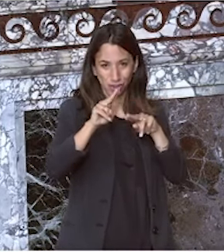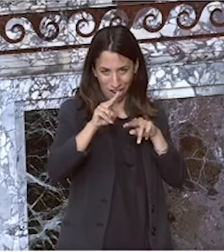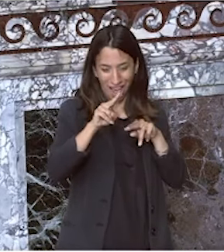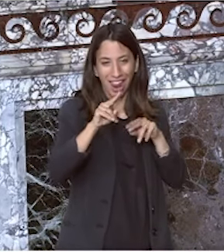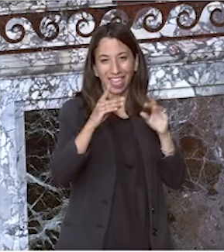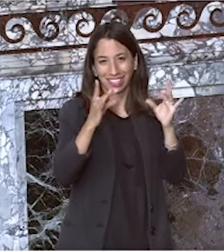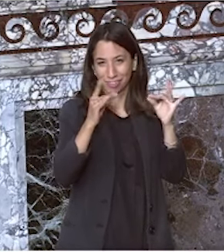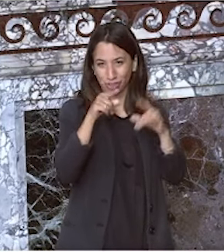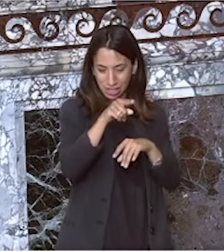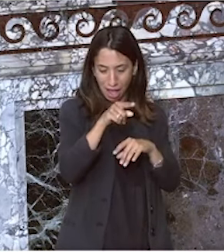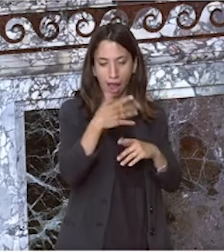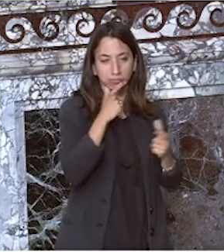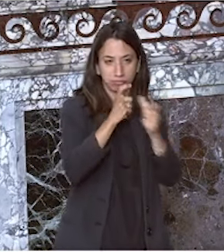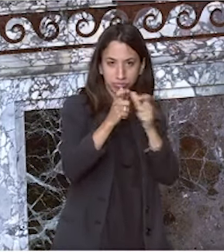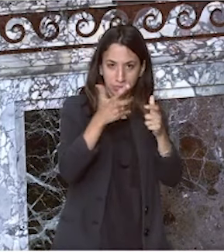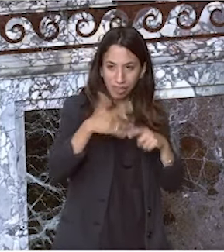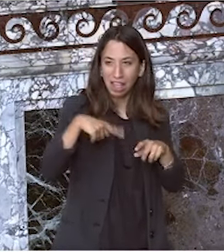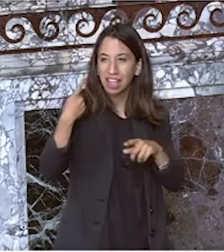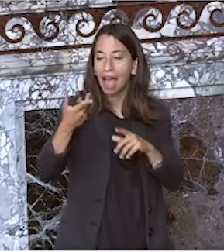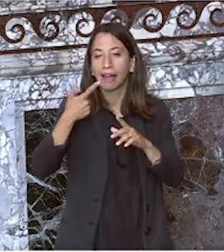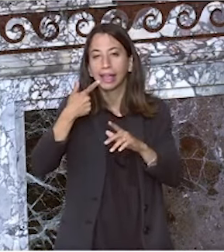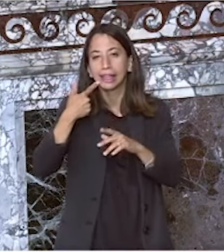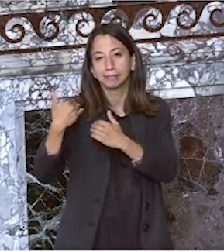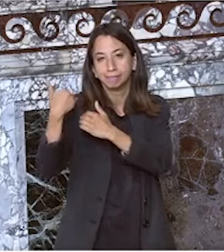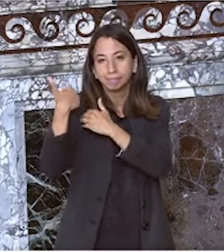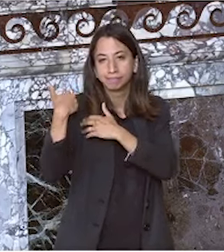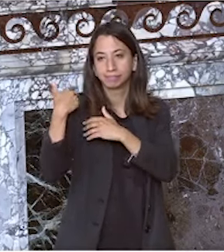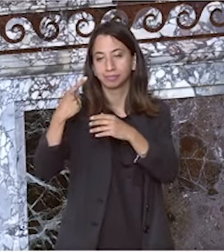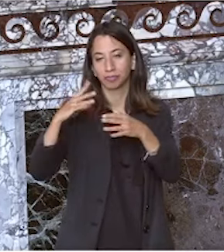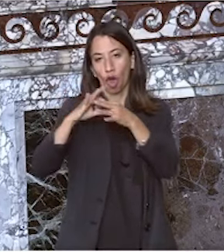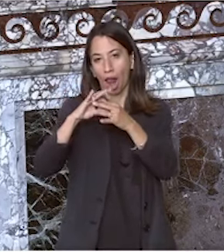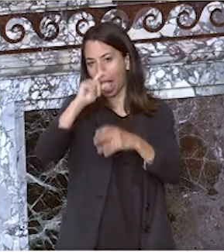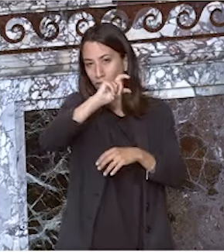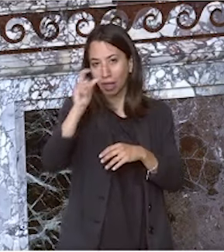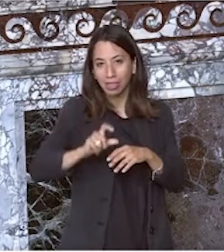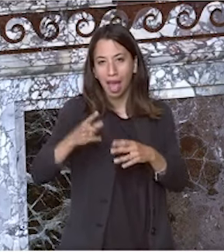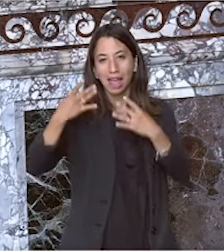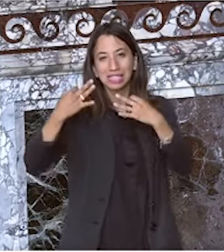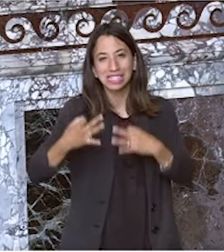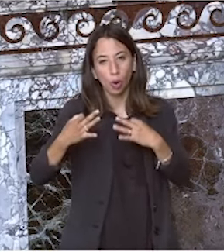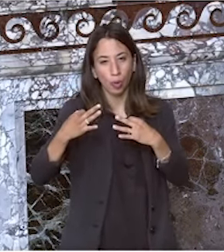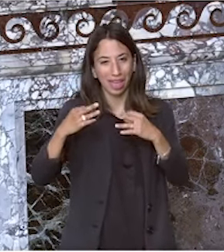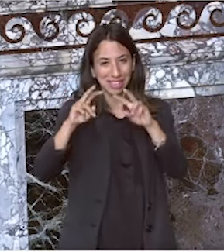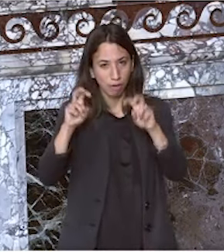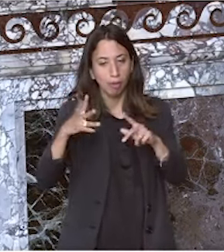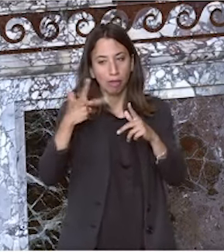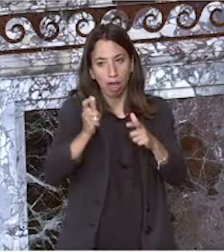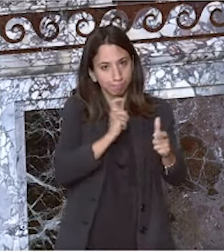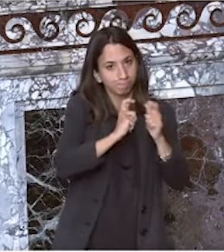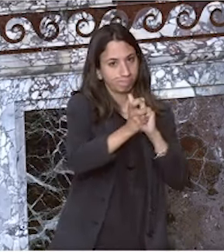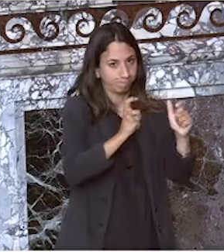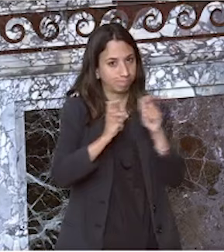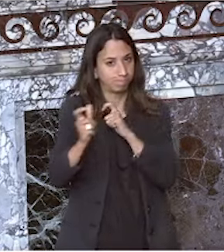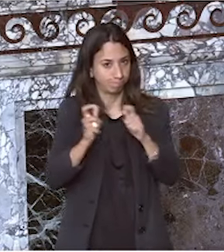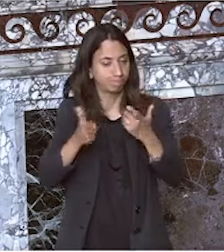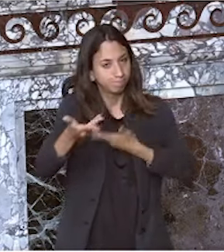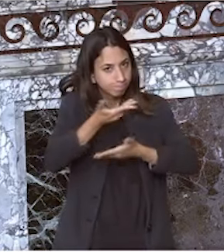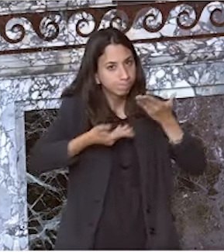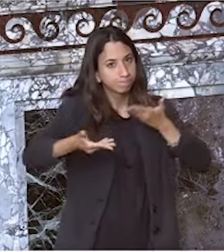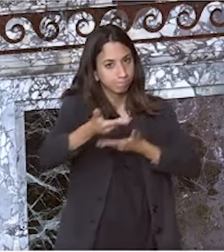maggiori soggetti istituzionali operanti nell'architettura nazionale di sicurezza cibernetica.